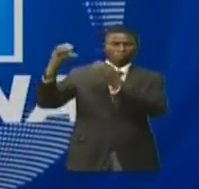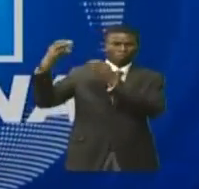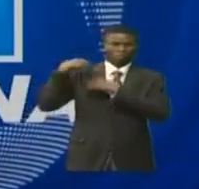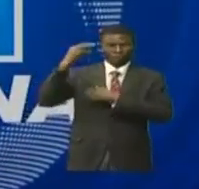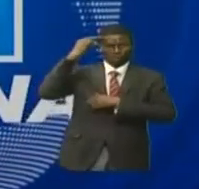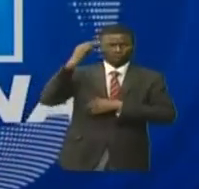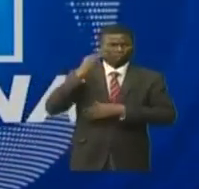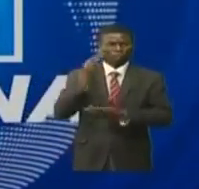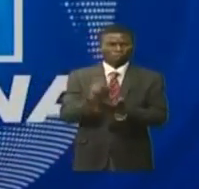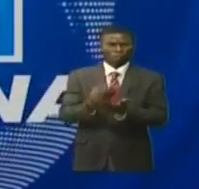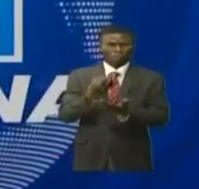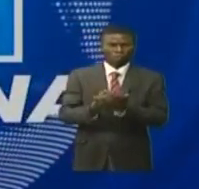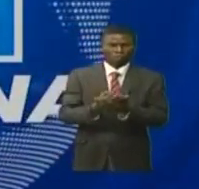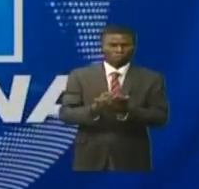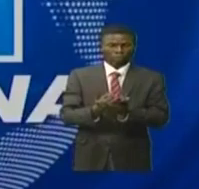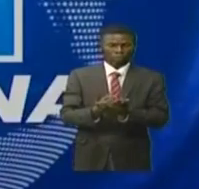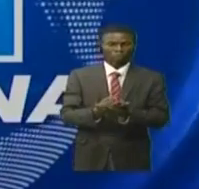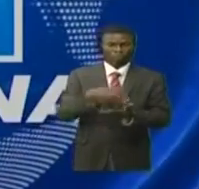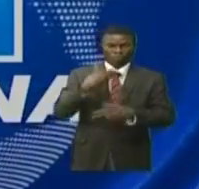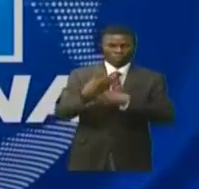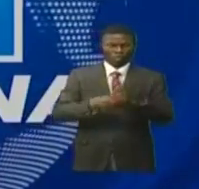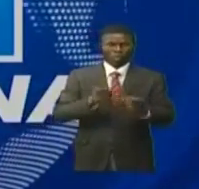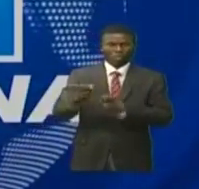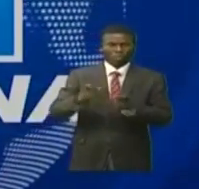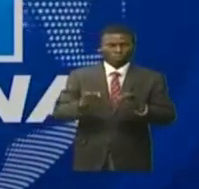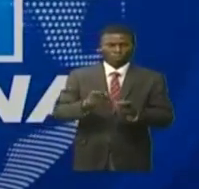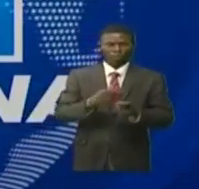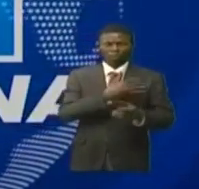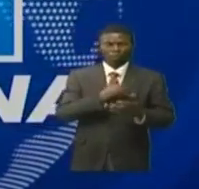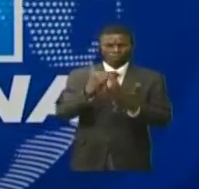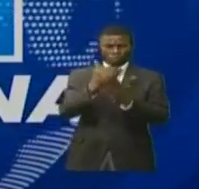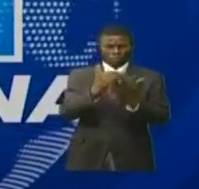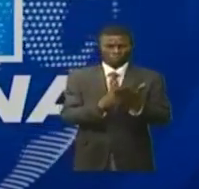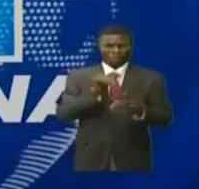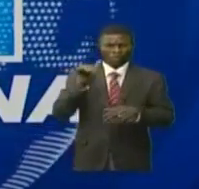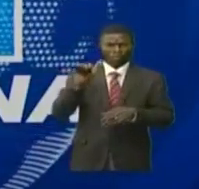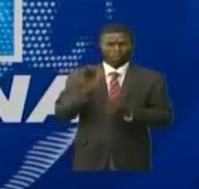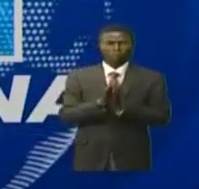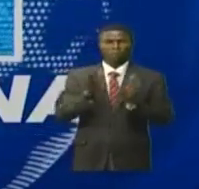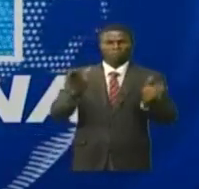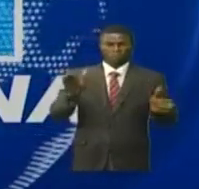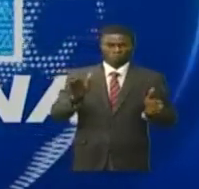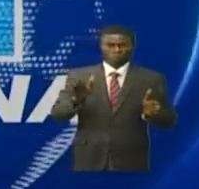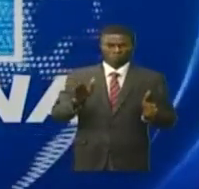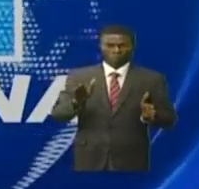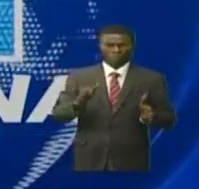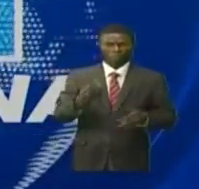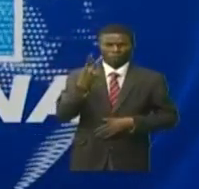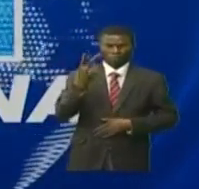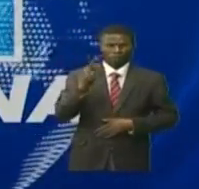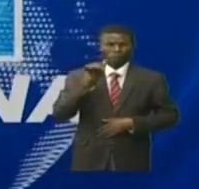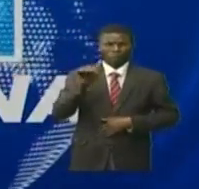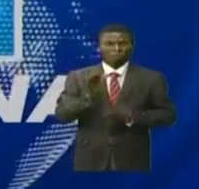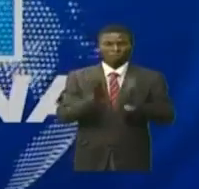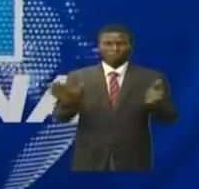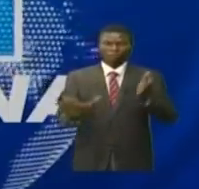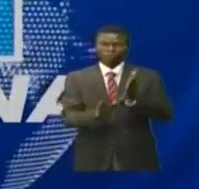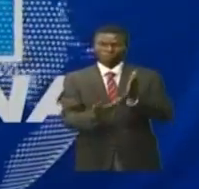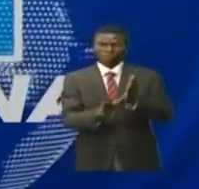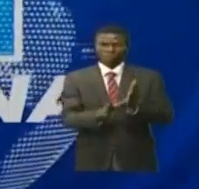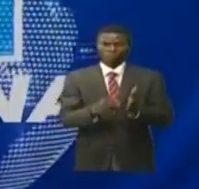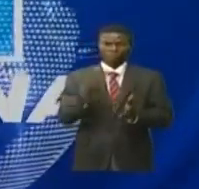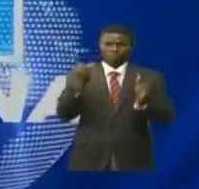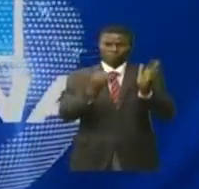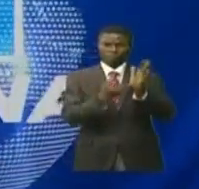le ministère des Finances de gérer le processus de recrutement d'un directeur général des deux directeurs généraux adjoints